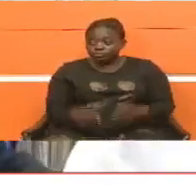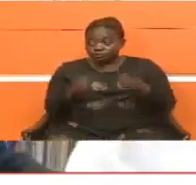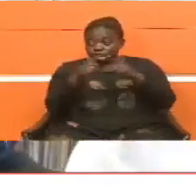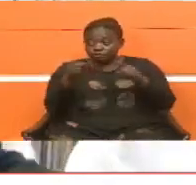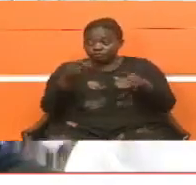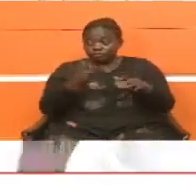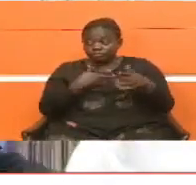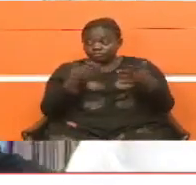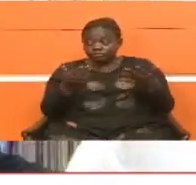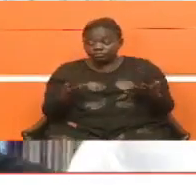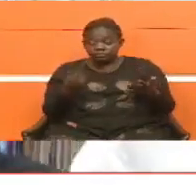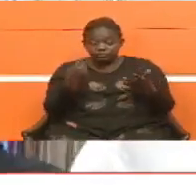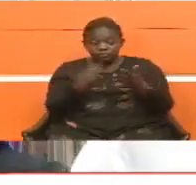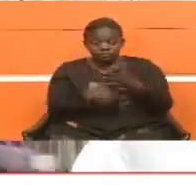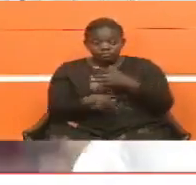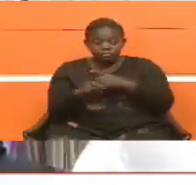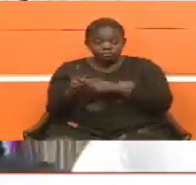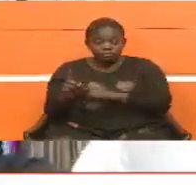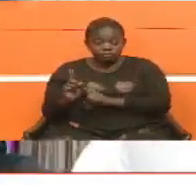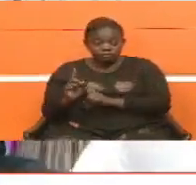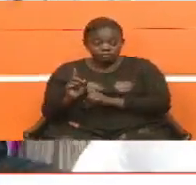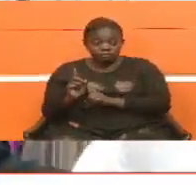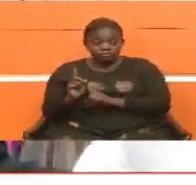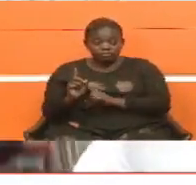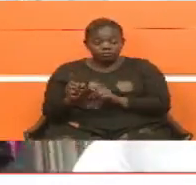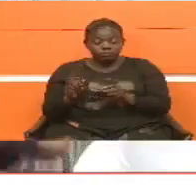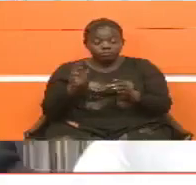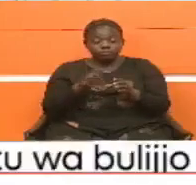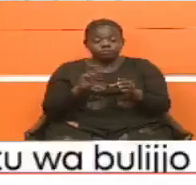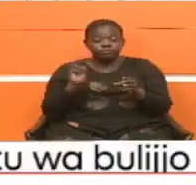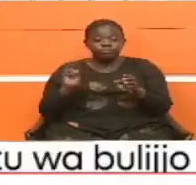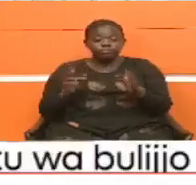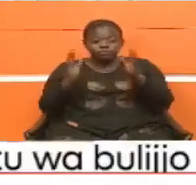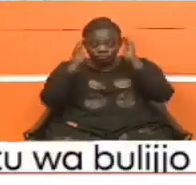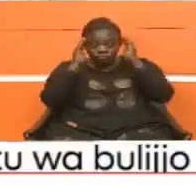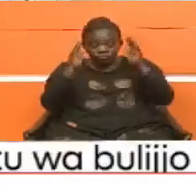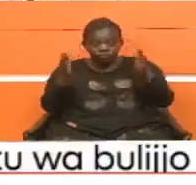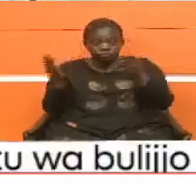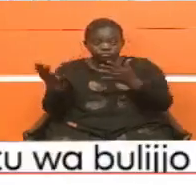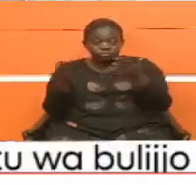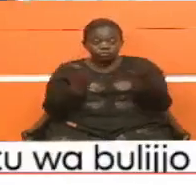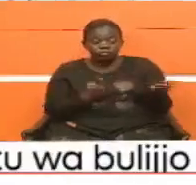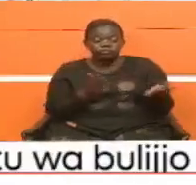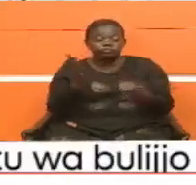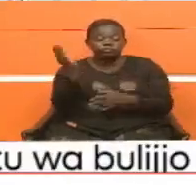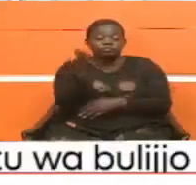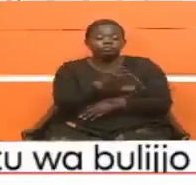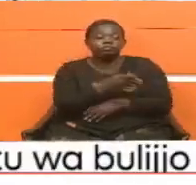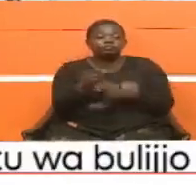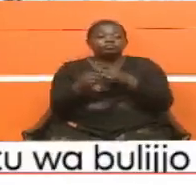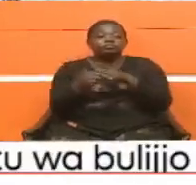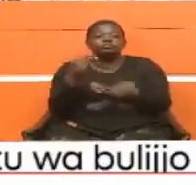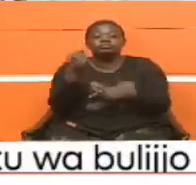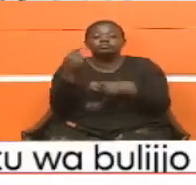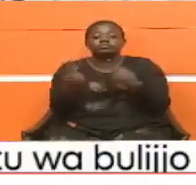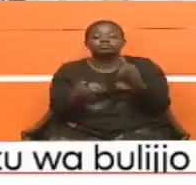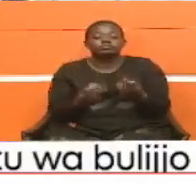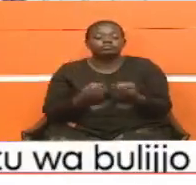mulina n'empolomolo zemuteekawo ne zibakumbe mugenda kuva ku mulamwa ogenda okuleeta kwetemaatema n'okuyiwa